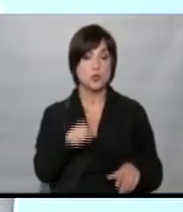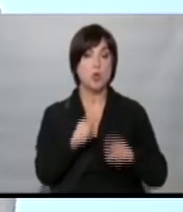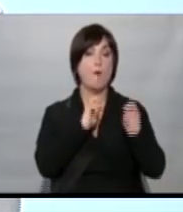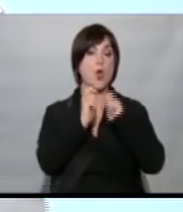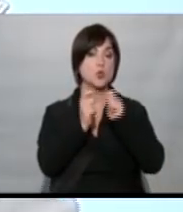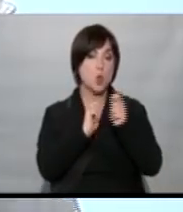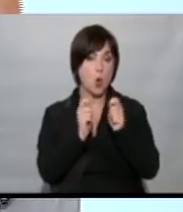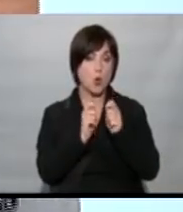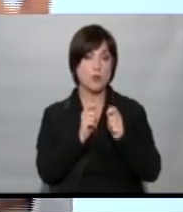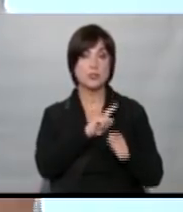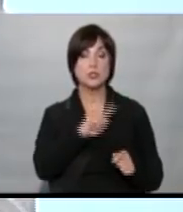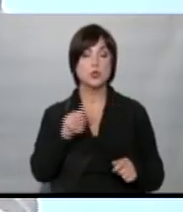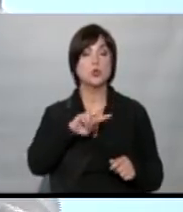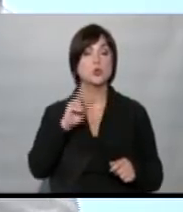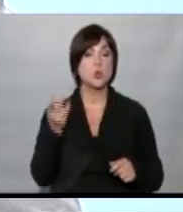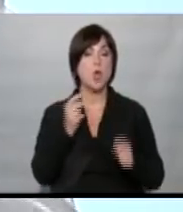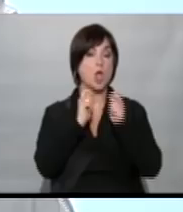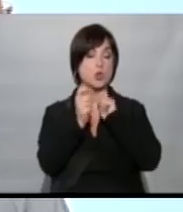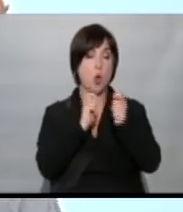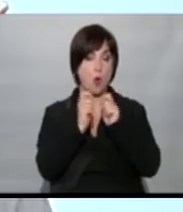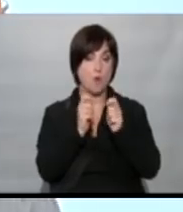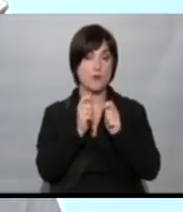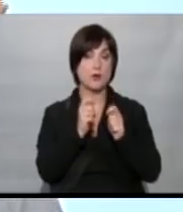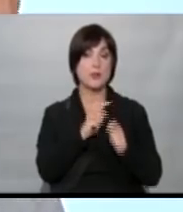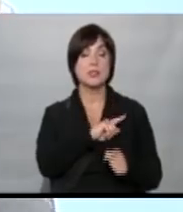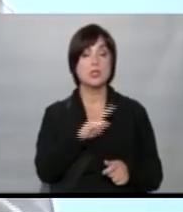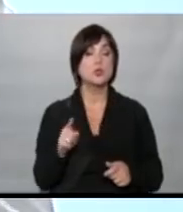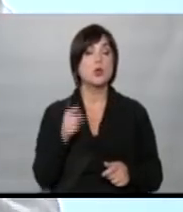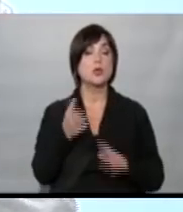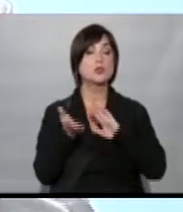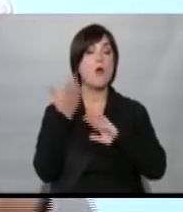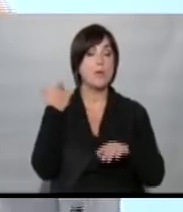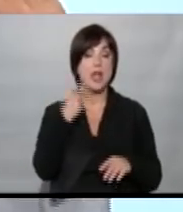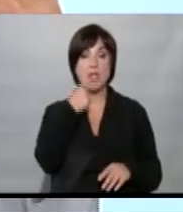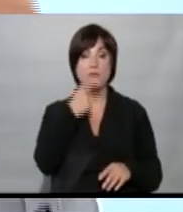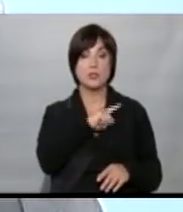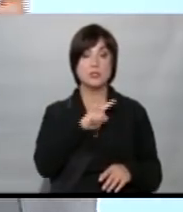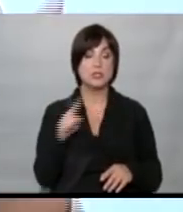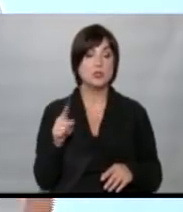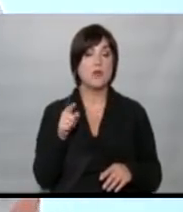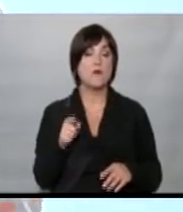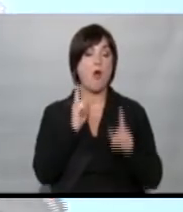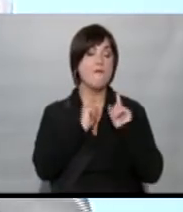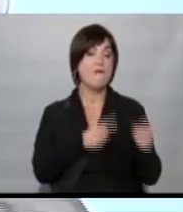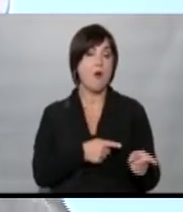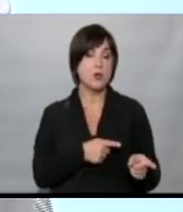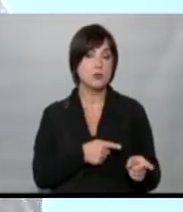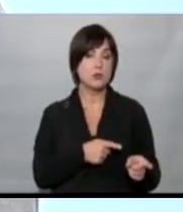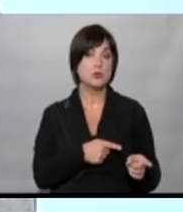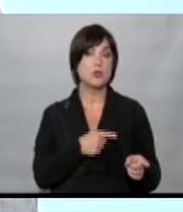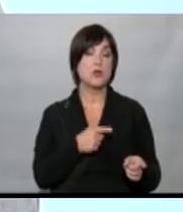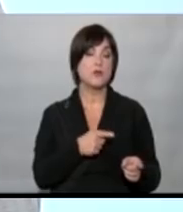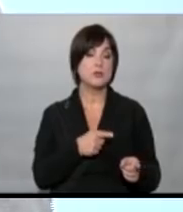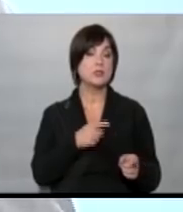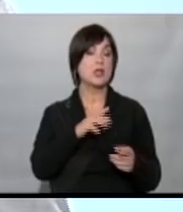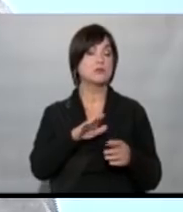договор, ниту било кој договор, ниту, како што во минатото велат, ниту во војна, и во